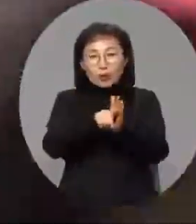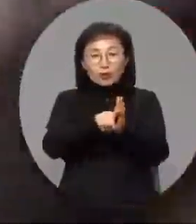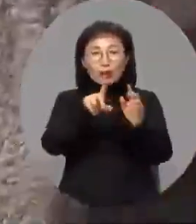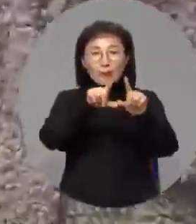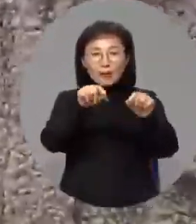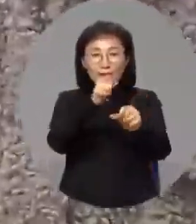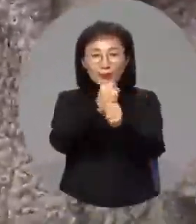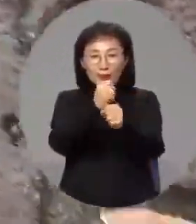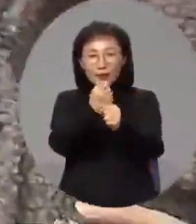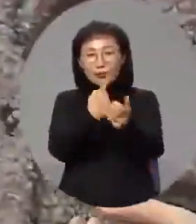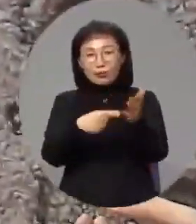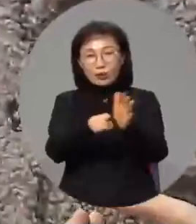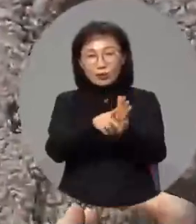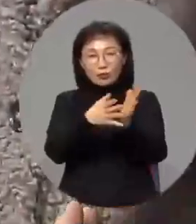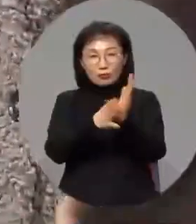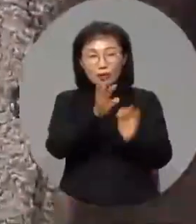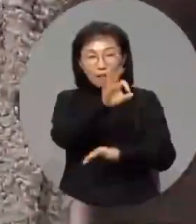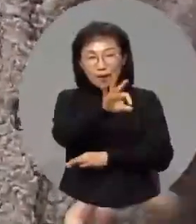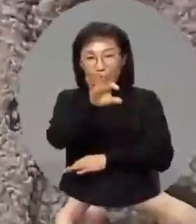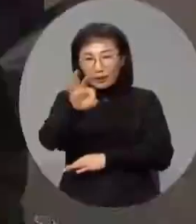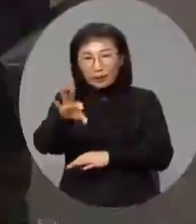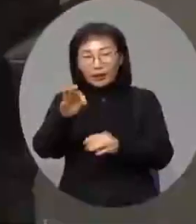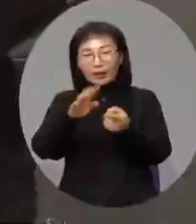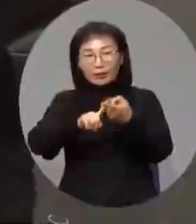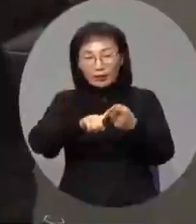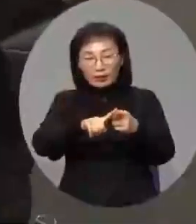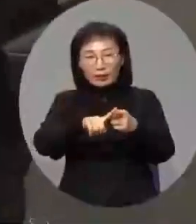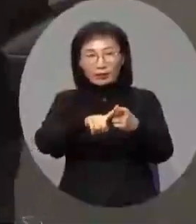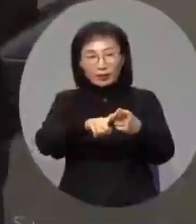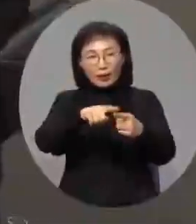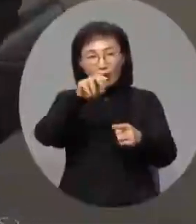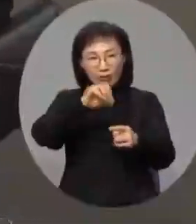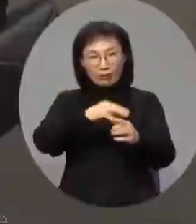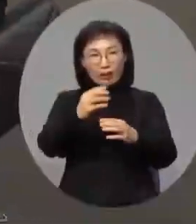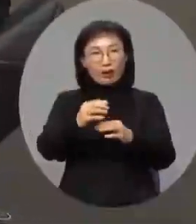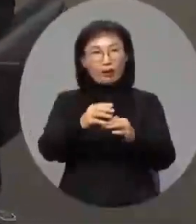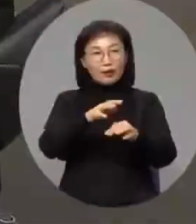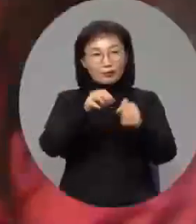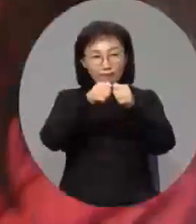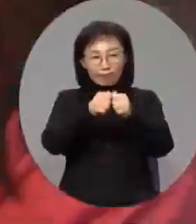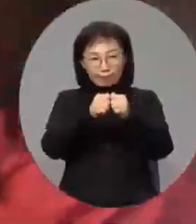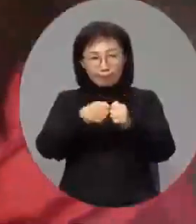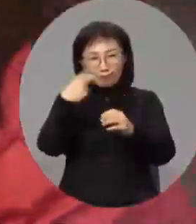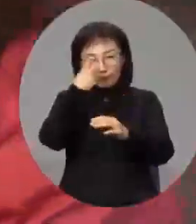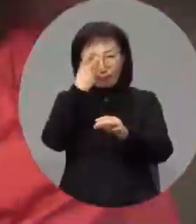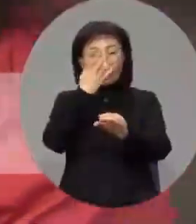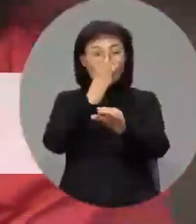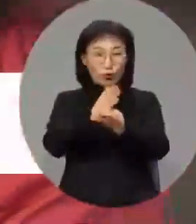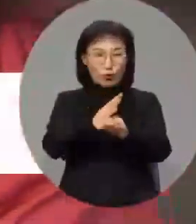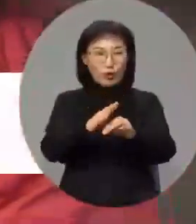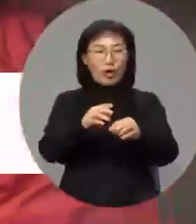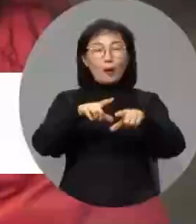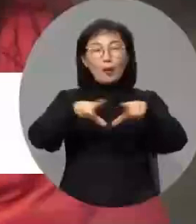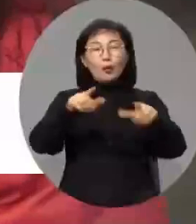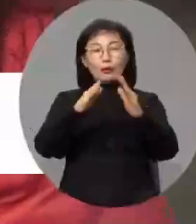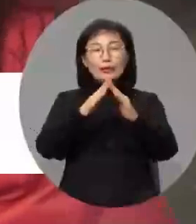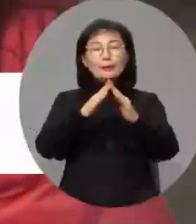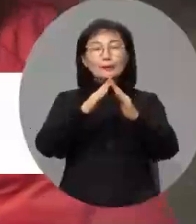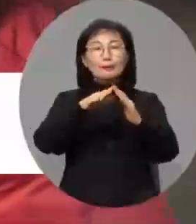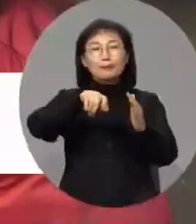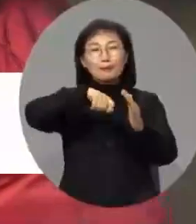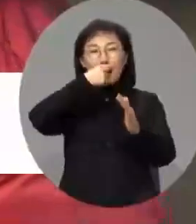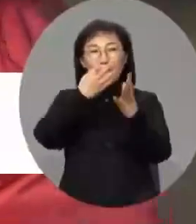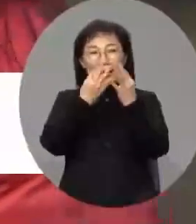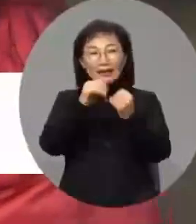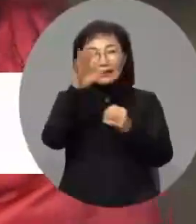위해 식재료 하나하나 허투루 고르는 법이 없습니다. 평소 집밥 이런 거 많이 찾으니까